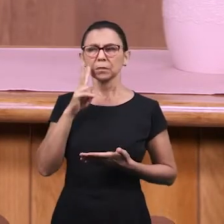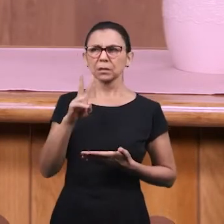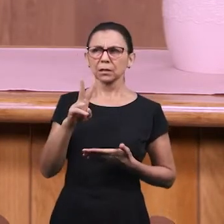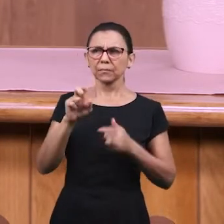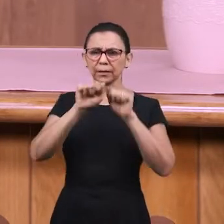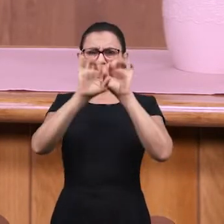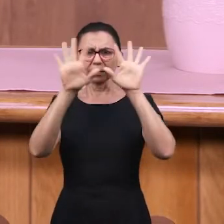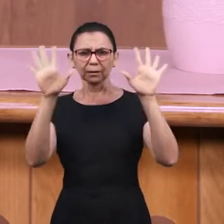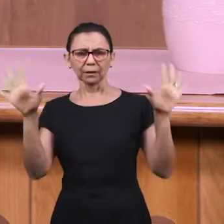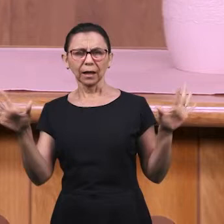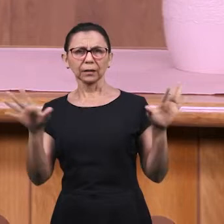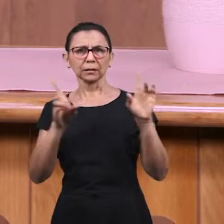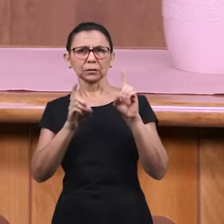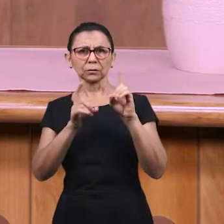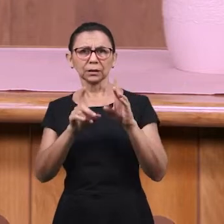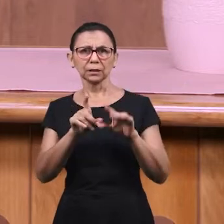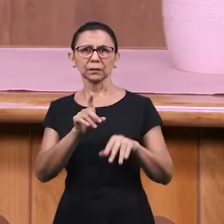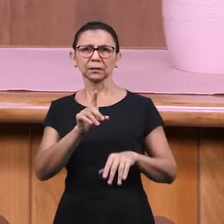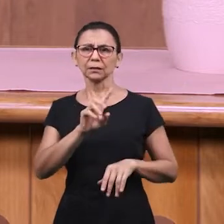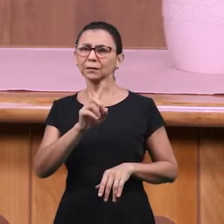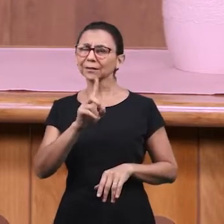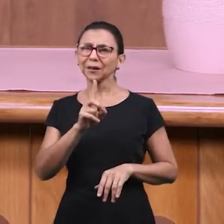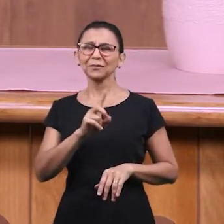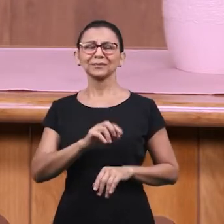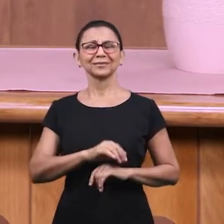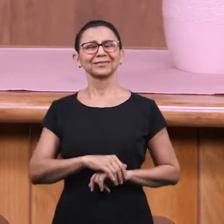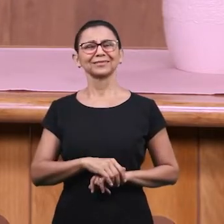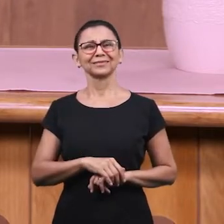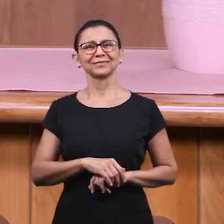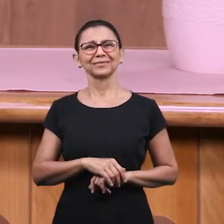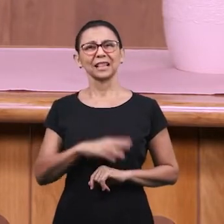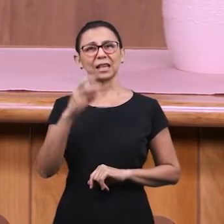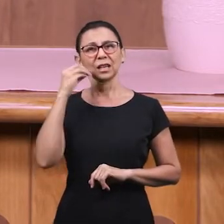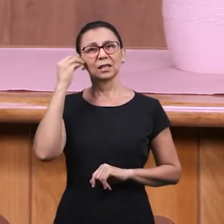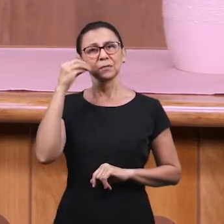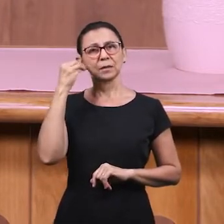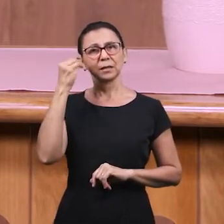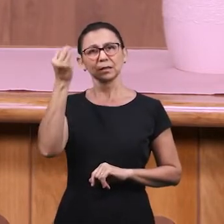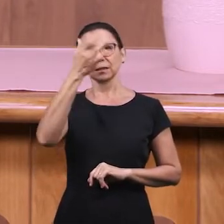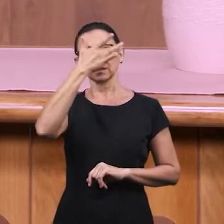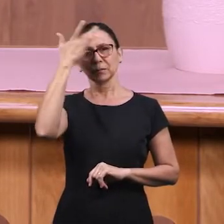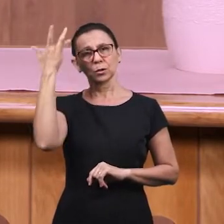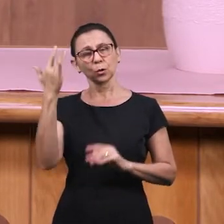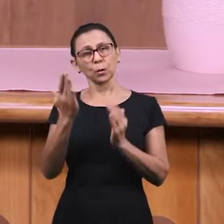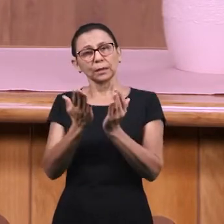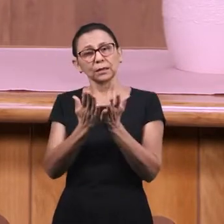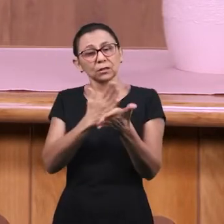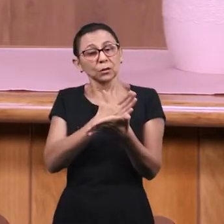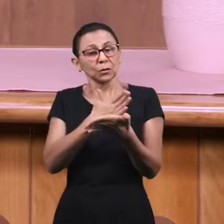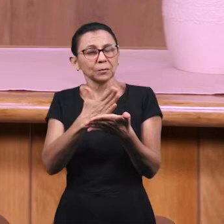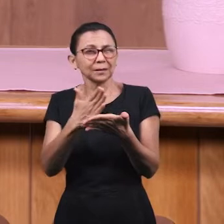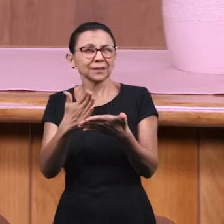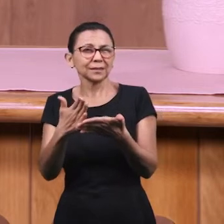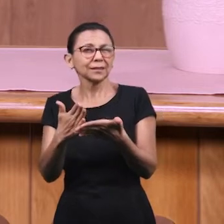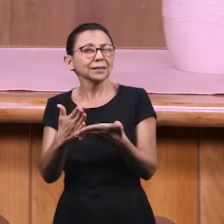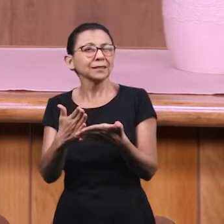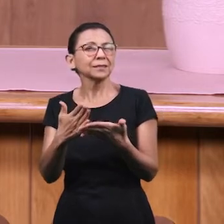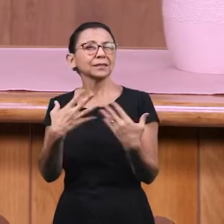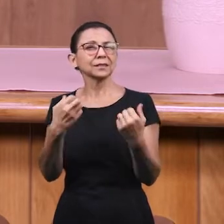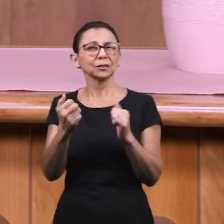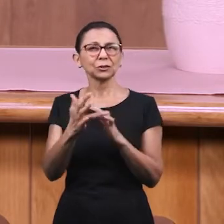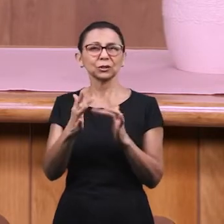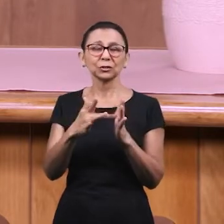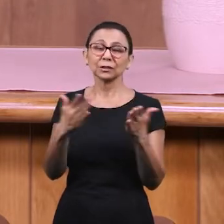видеть. Нет, он еще видит неясно духовные вещи, новообращенные, иногда